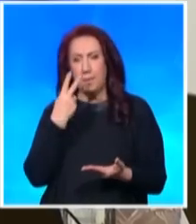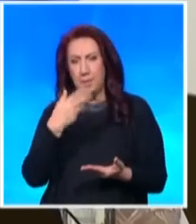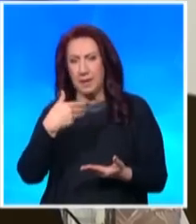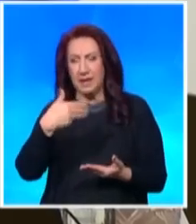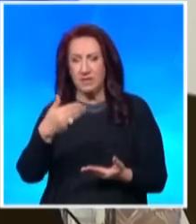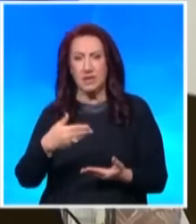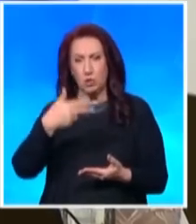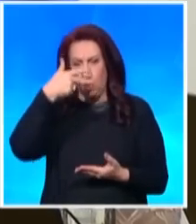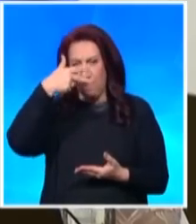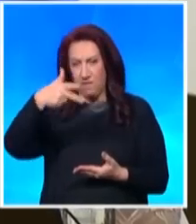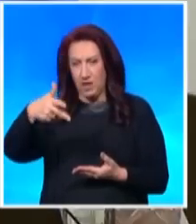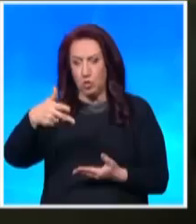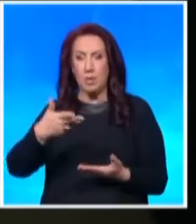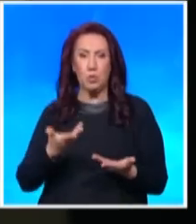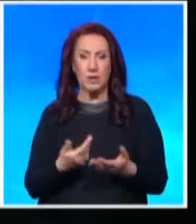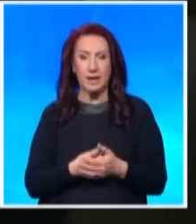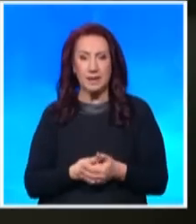видеонаблюдение и видеозаснемане.